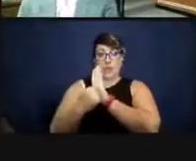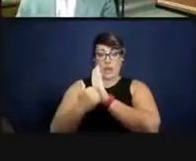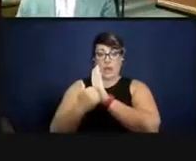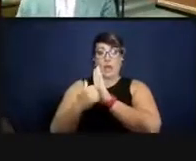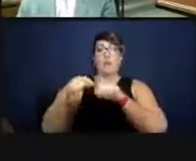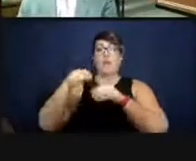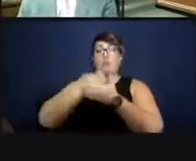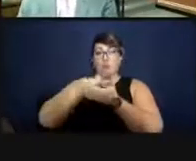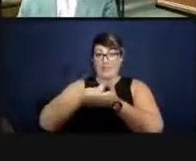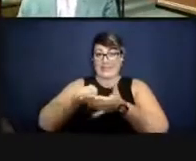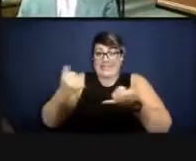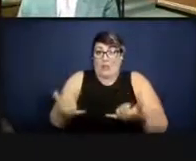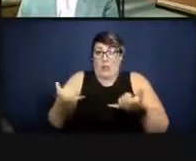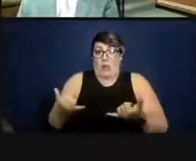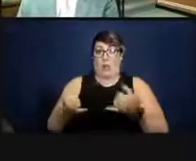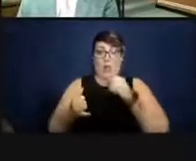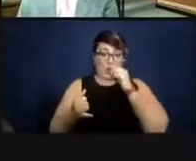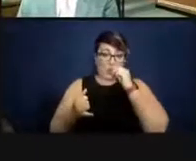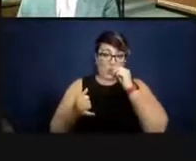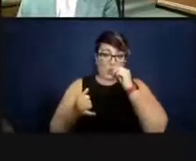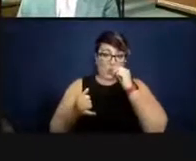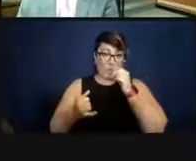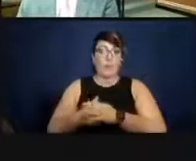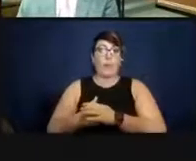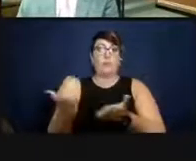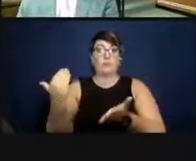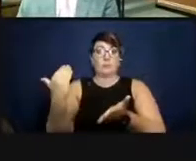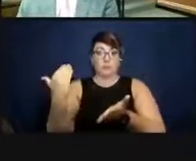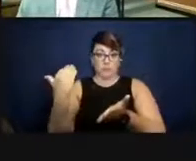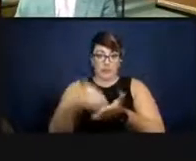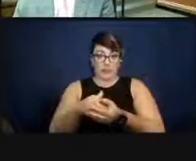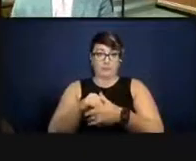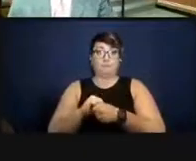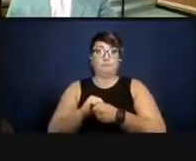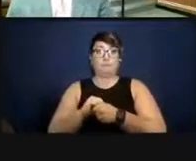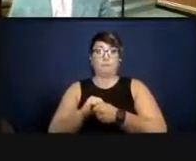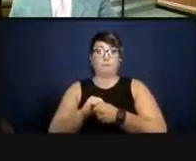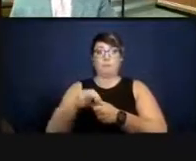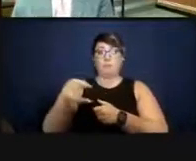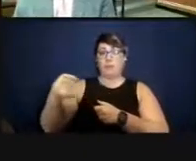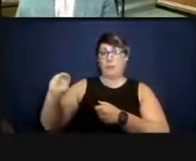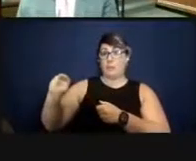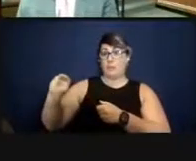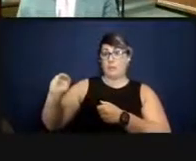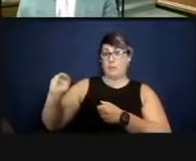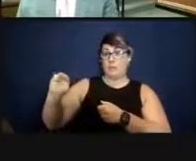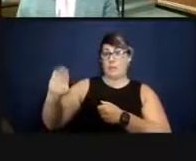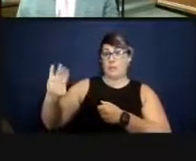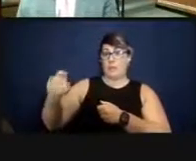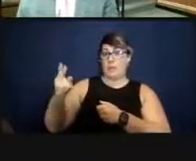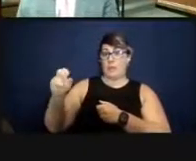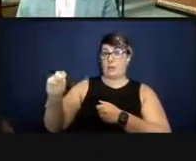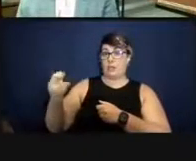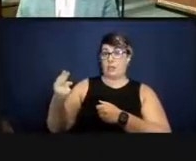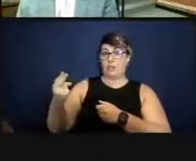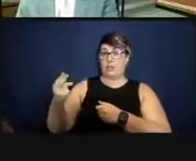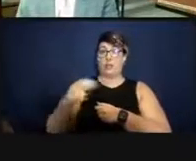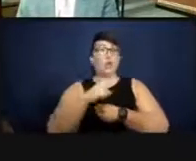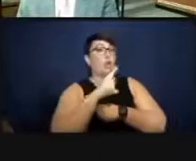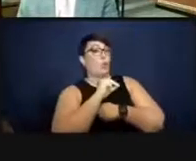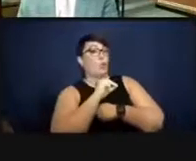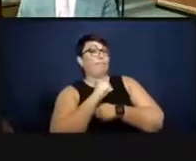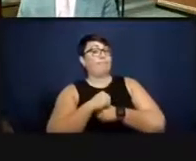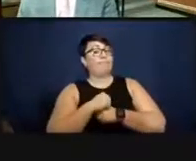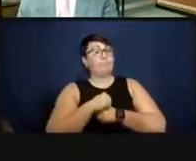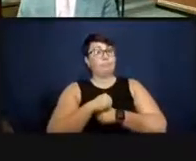tutaendelea na agenda ambayo tayari imeandikwa. Kwa hivyo Bwana